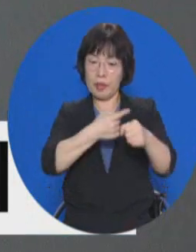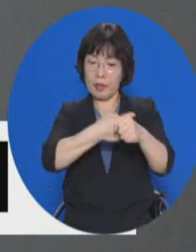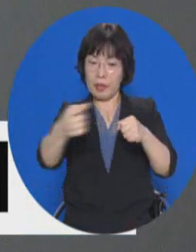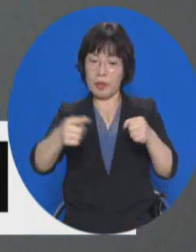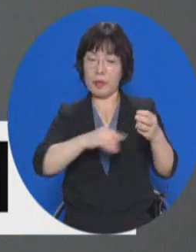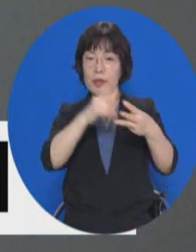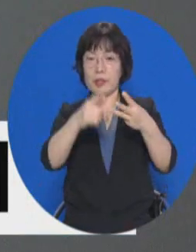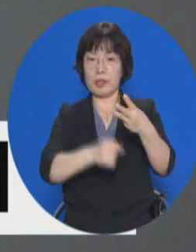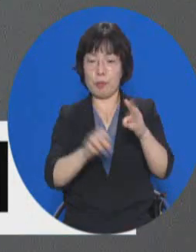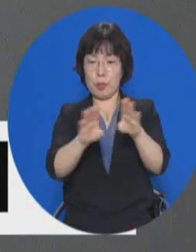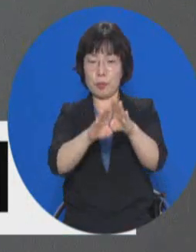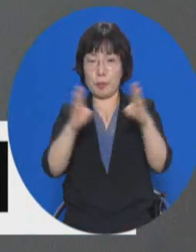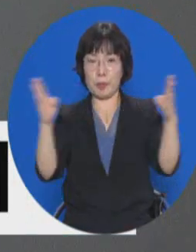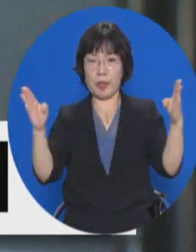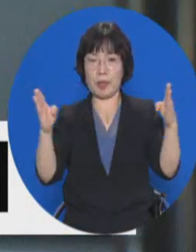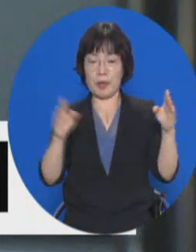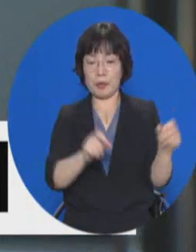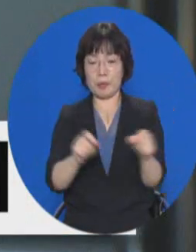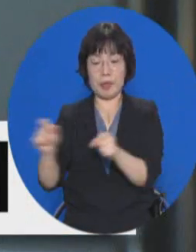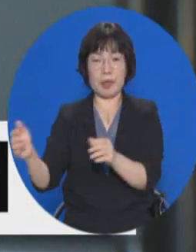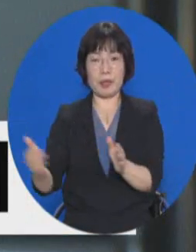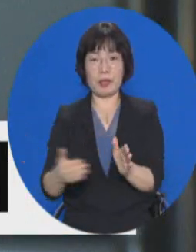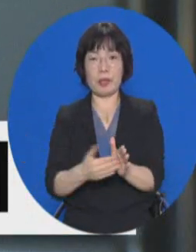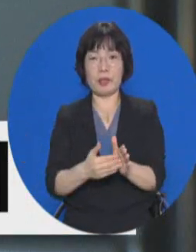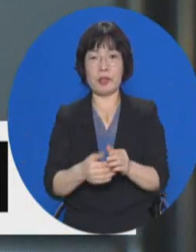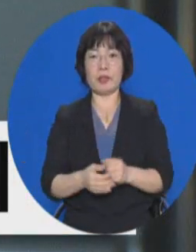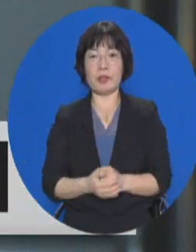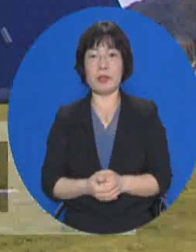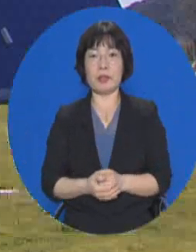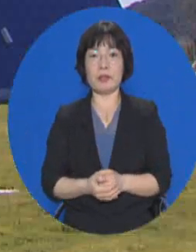정식 개관 시점을 내년 3월로 미뤘습니다.